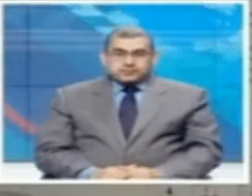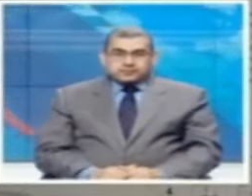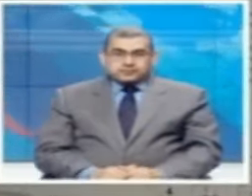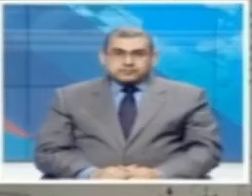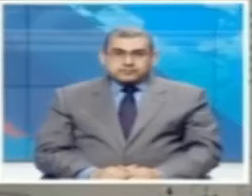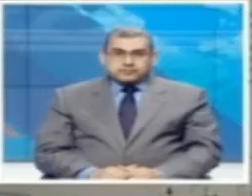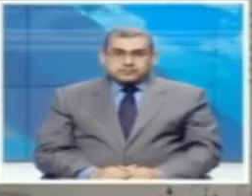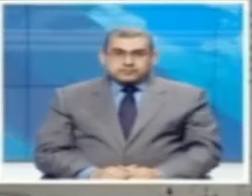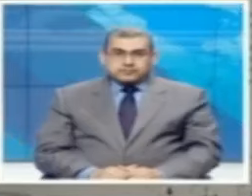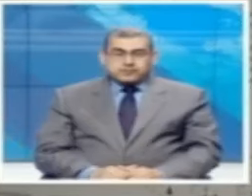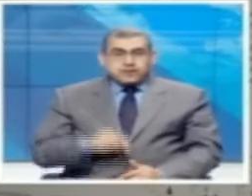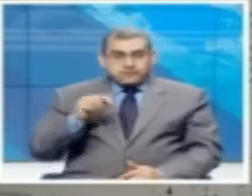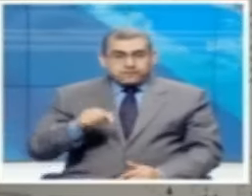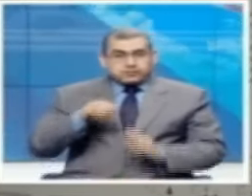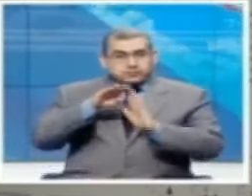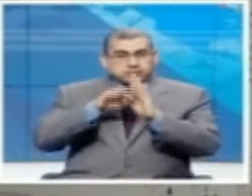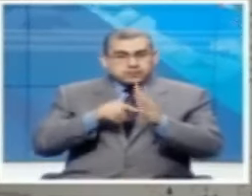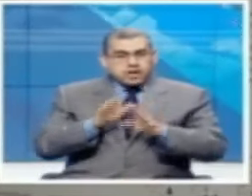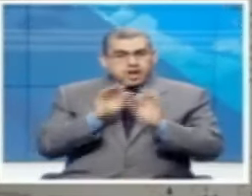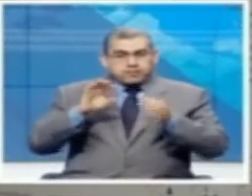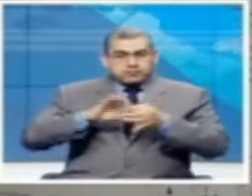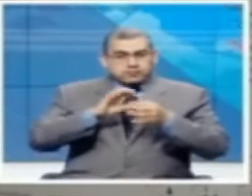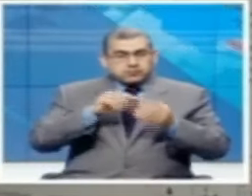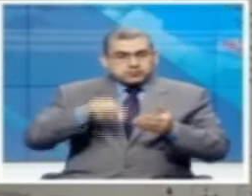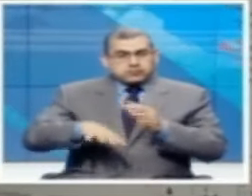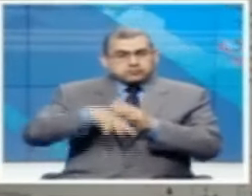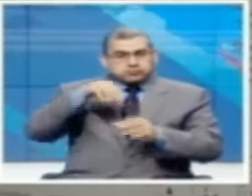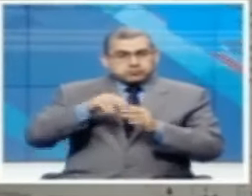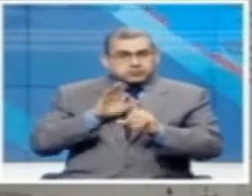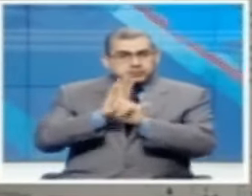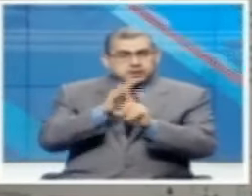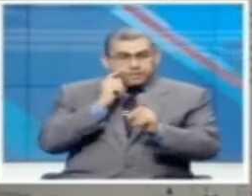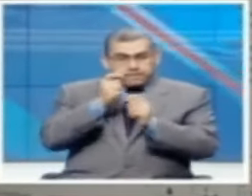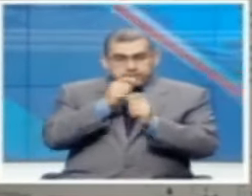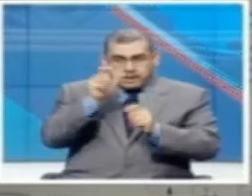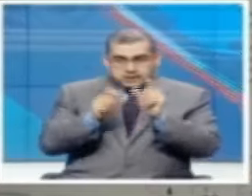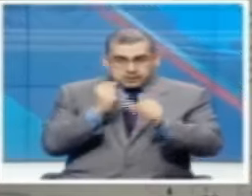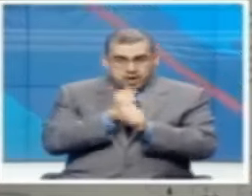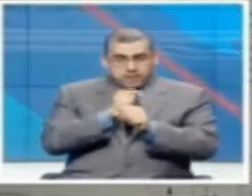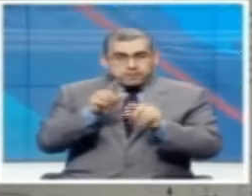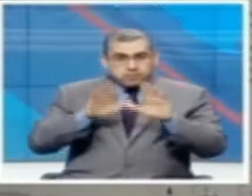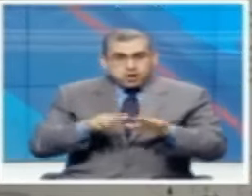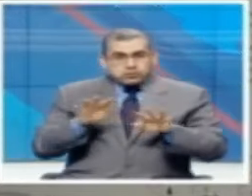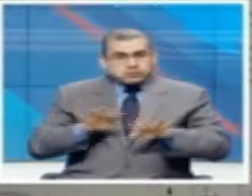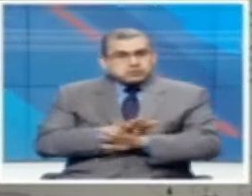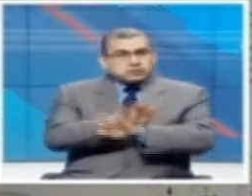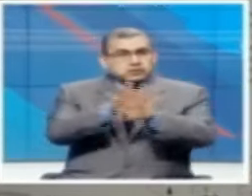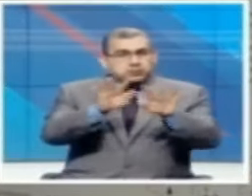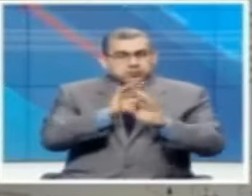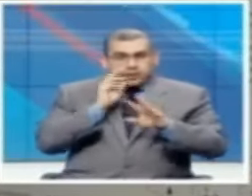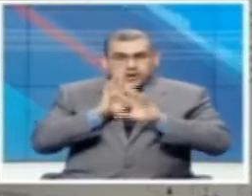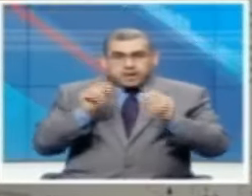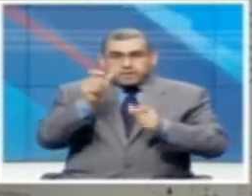واقعي هناك منظومه متكامله يتم انشاؤها لدعم الباحثات من خلال وجود شبكه لكافه الباحثات